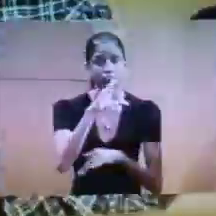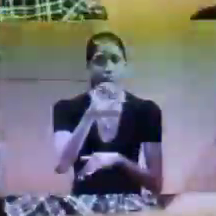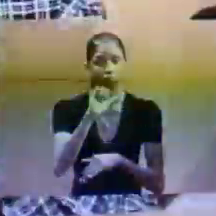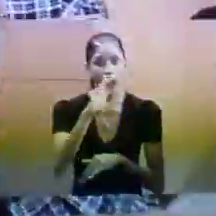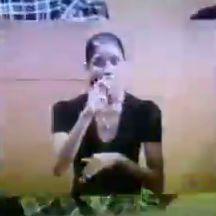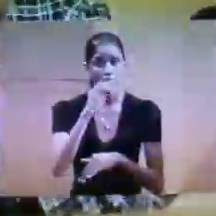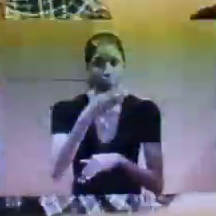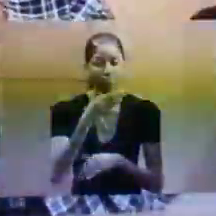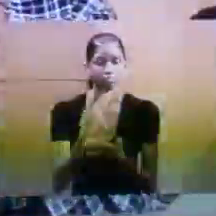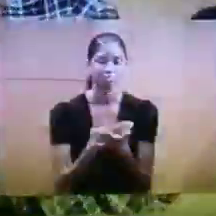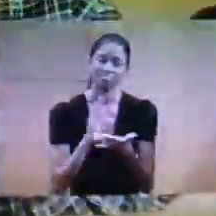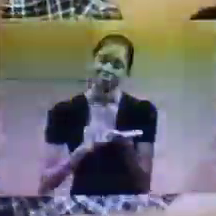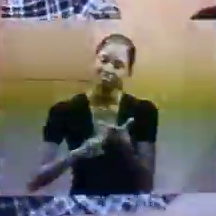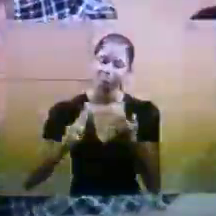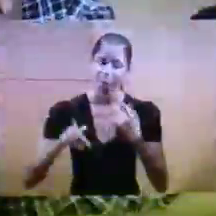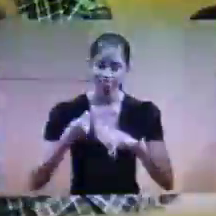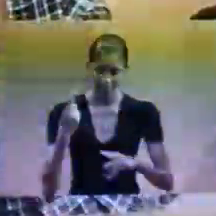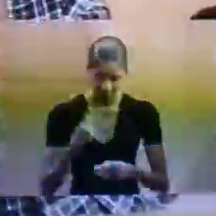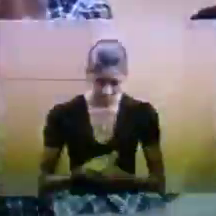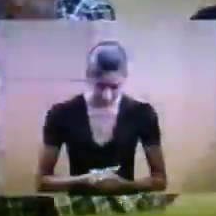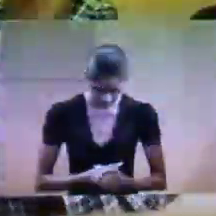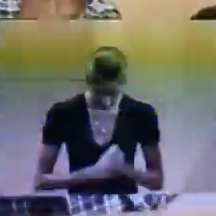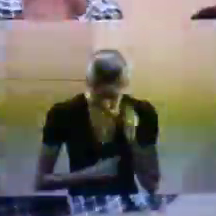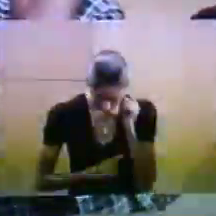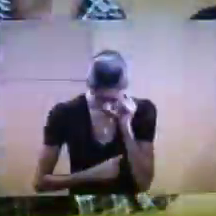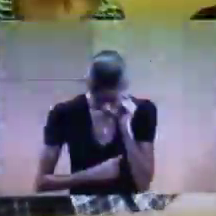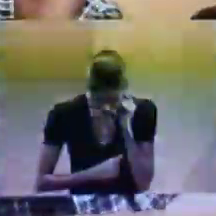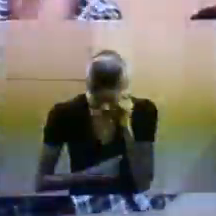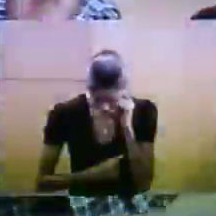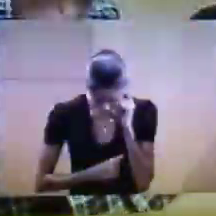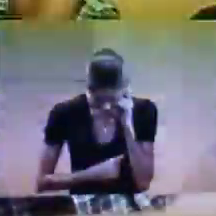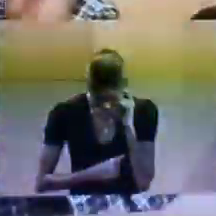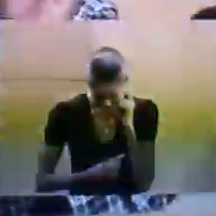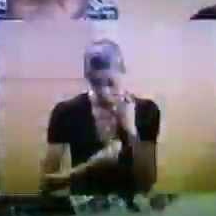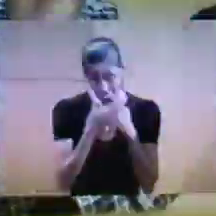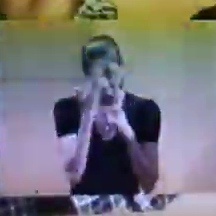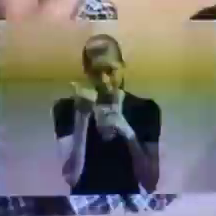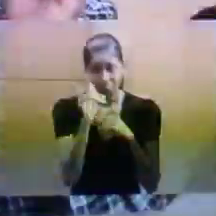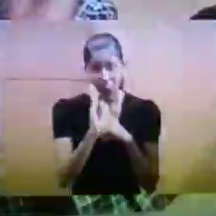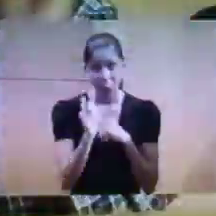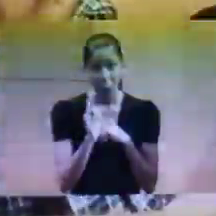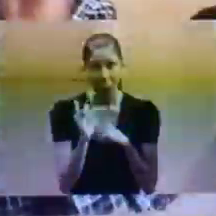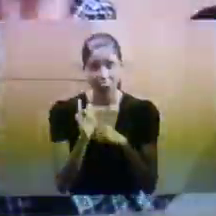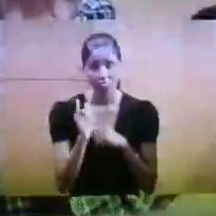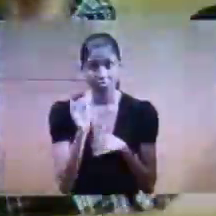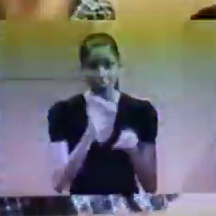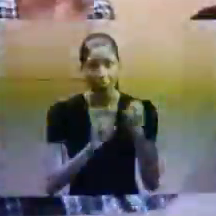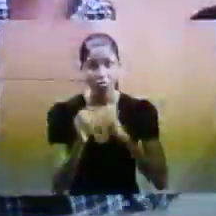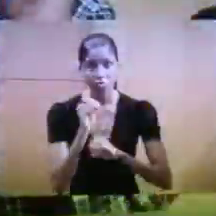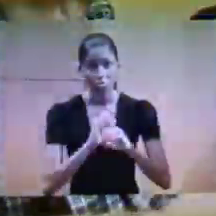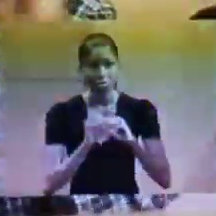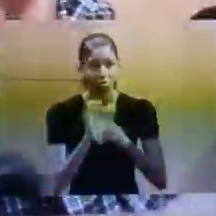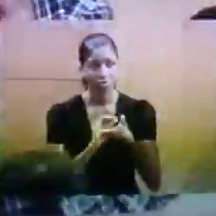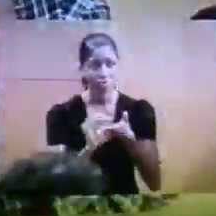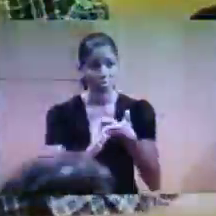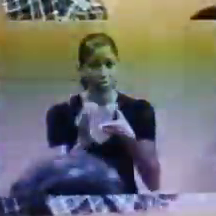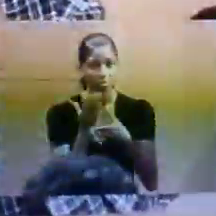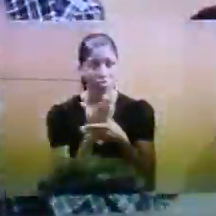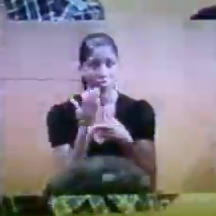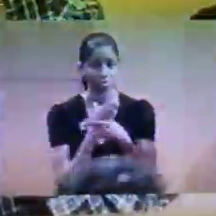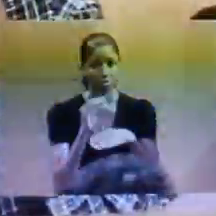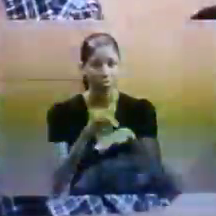ça. C'est très important. Je ne sais pas qui a été chargé de rédiger le mémoire en défense pour le conseil